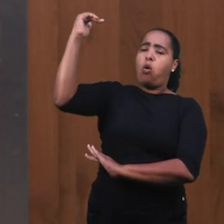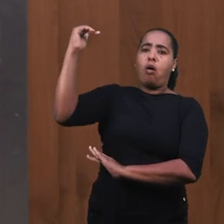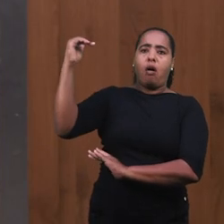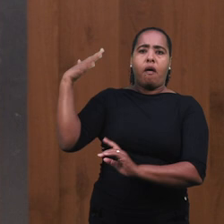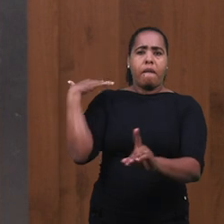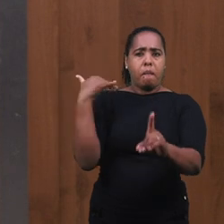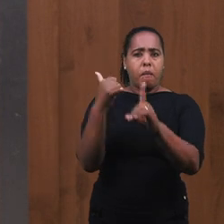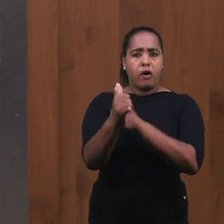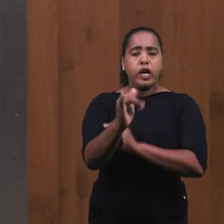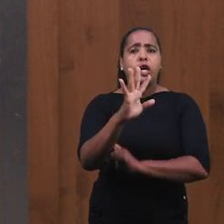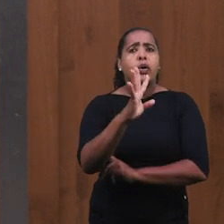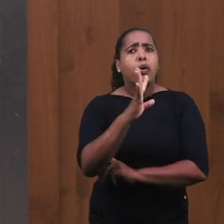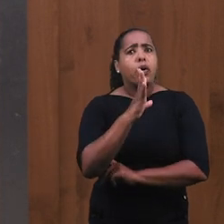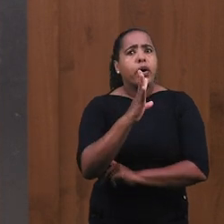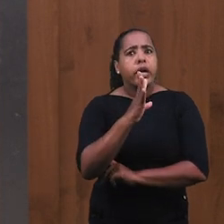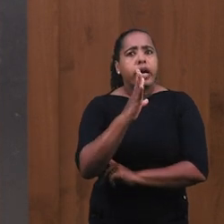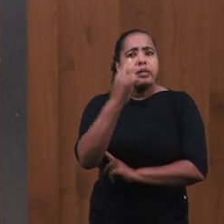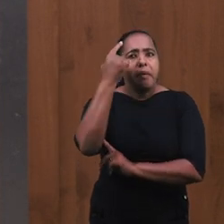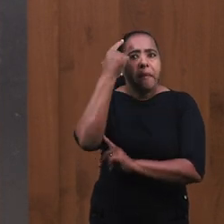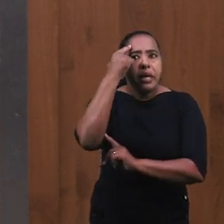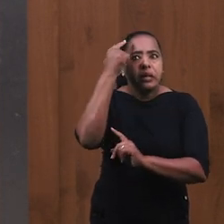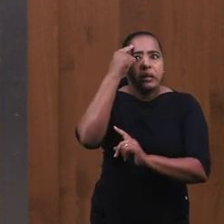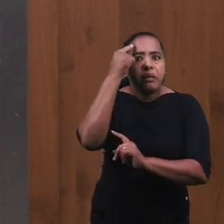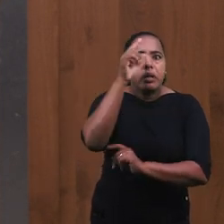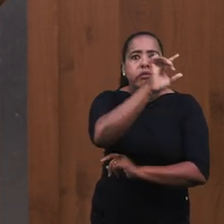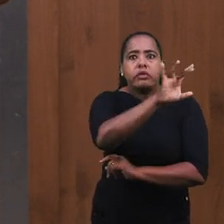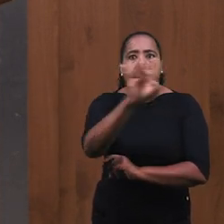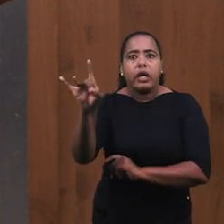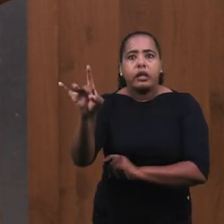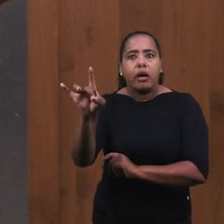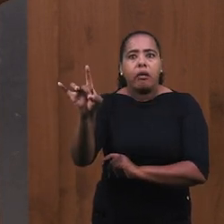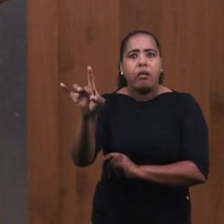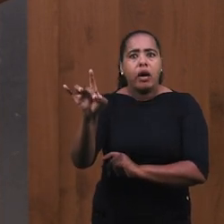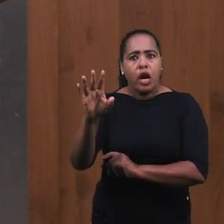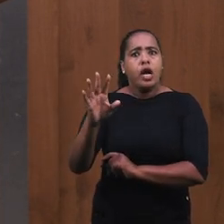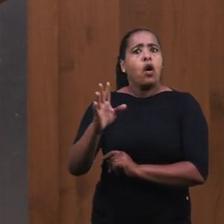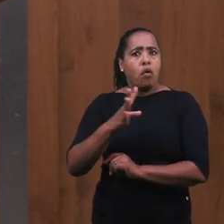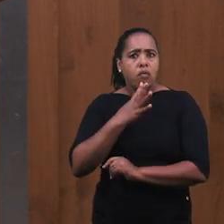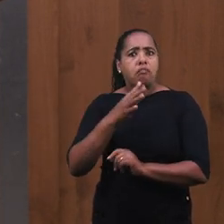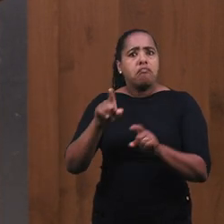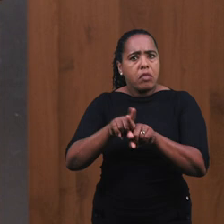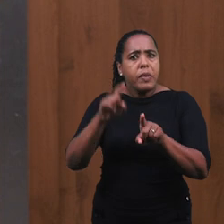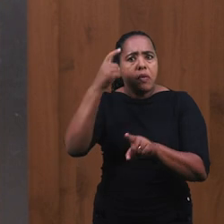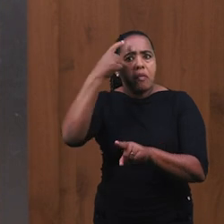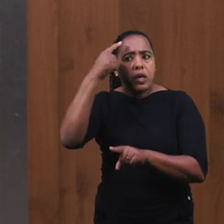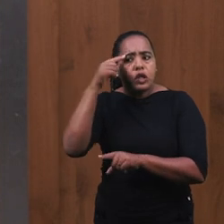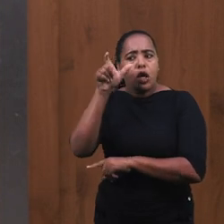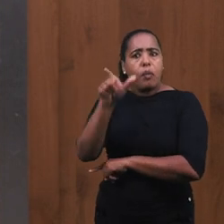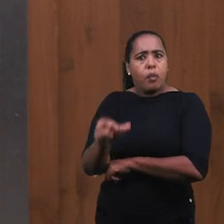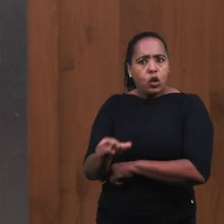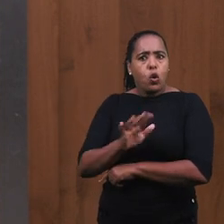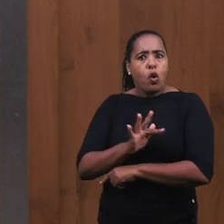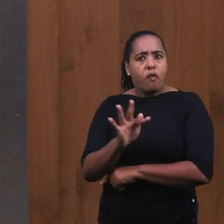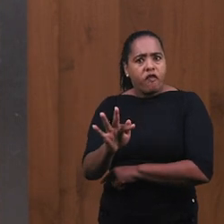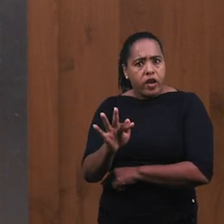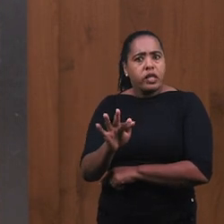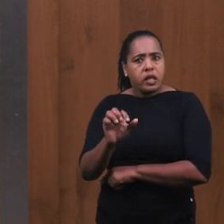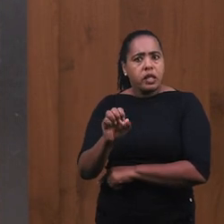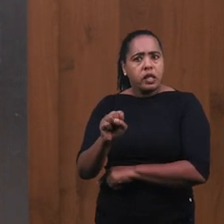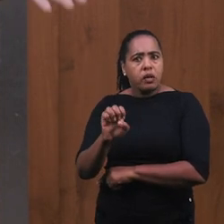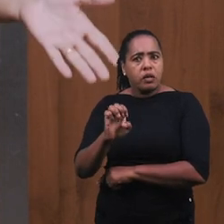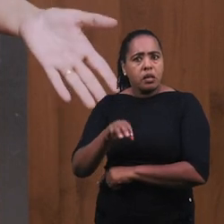notre pensée, qui connaissait aussi la pensée de Simon, lui dit, Simon, tu vois cette